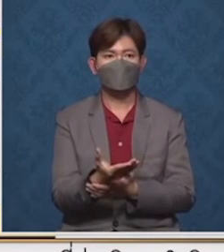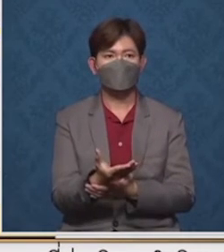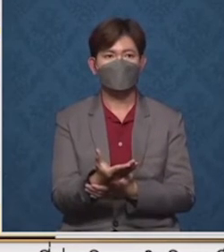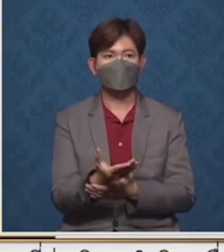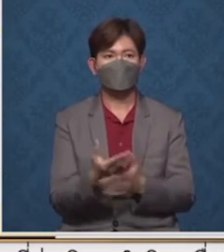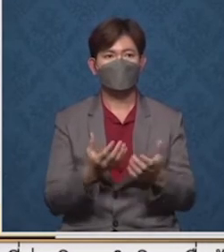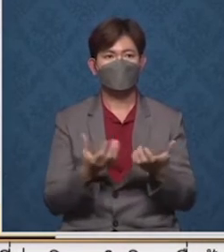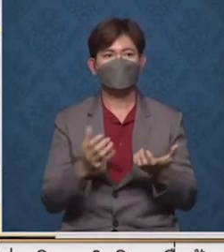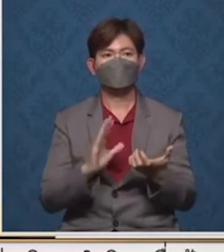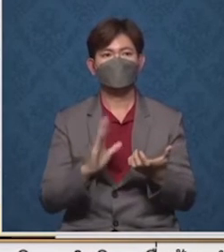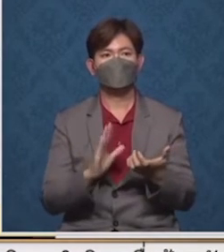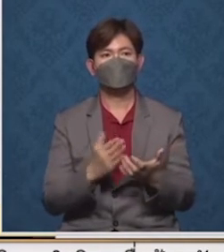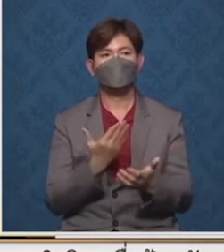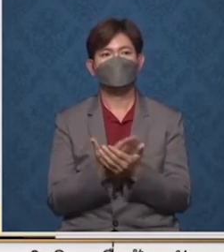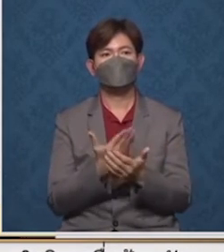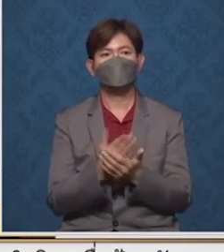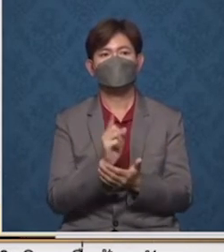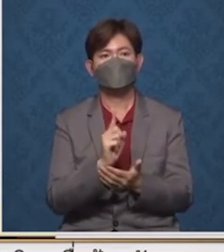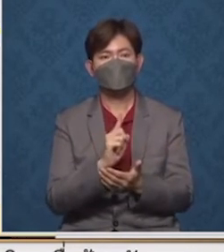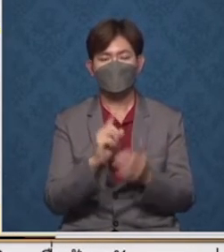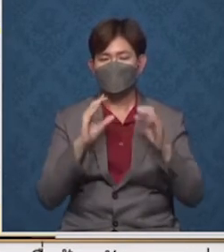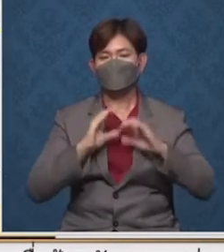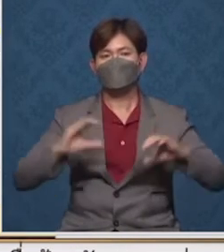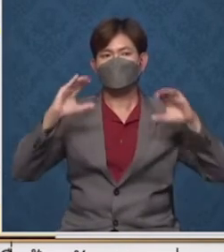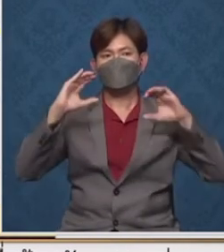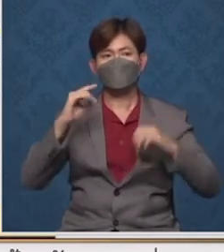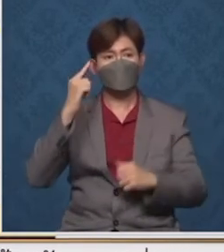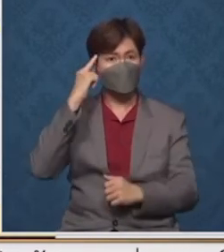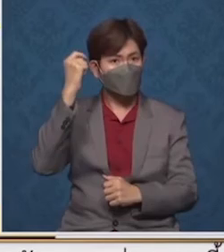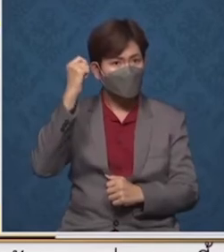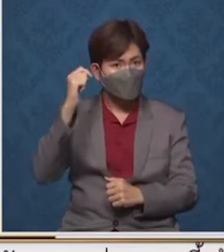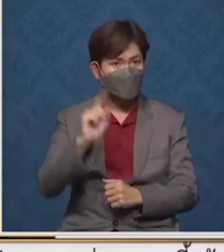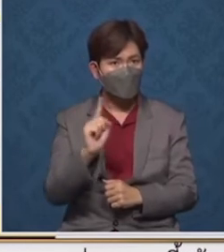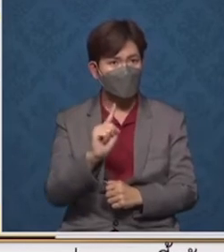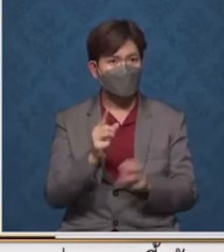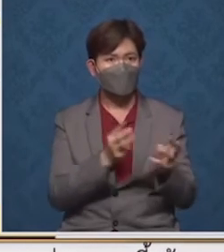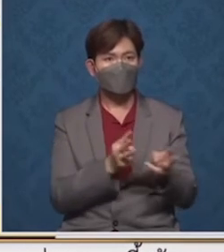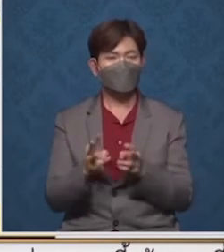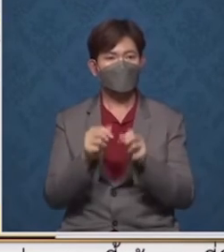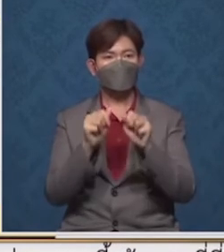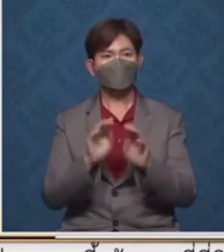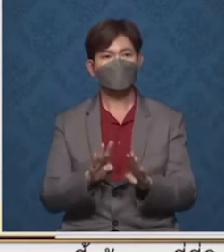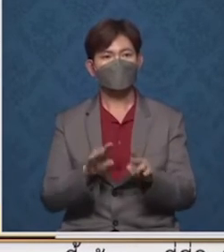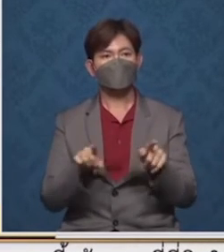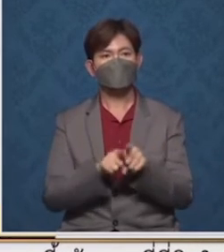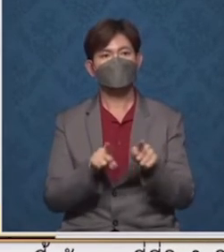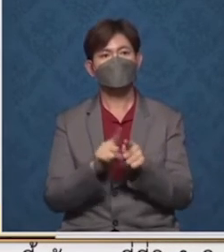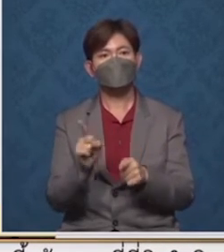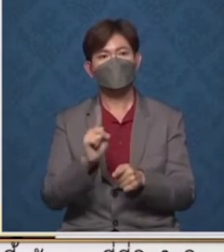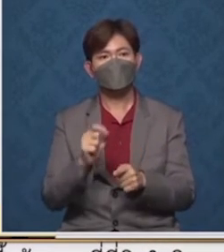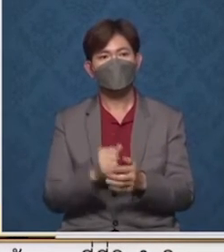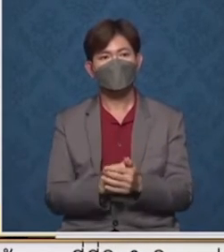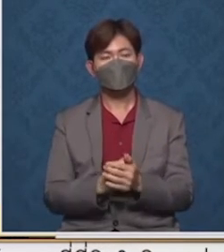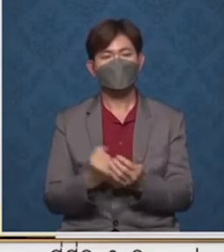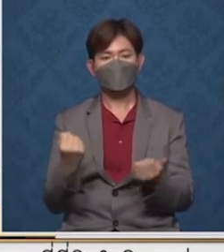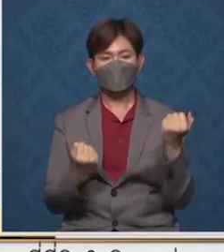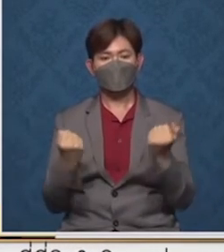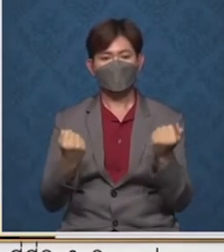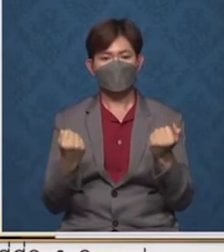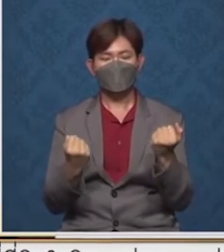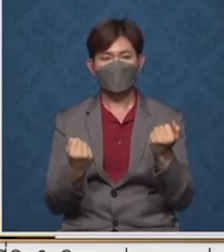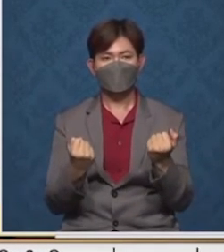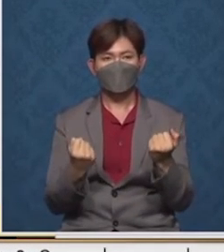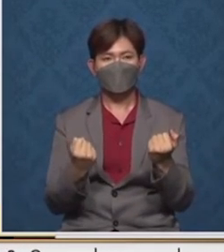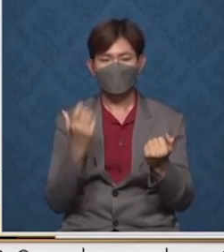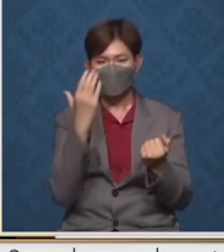ต้องขนใช้เงินหลวงคนต่างหากที่ฉลาดในการทำอาหารการหากินแบบนั้นเหมือนในรถตู้ดำเข้าในถ้ำธารลอด